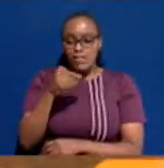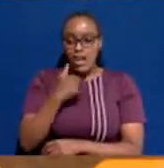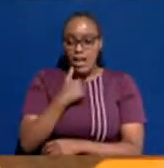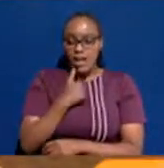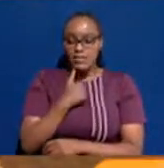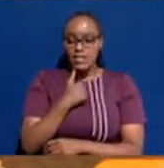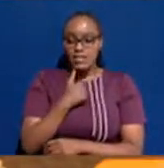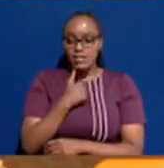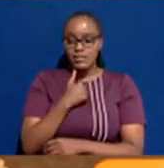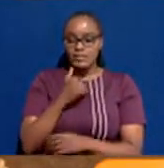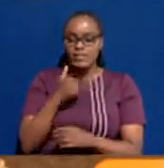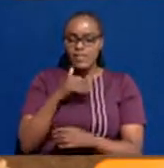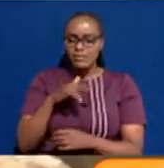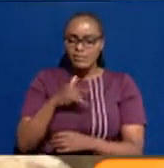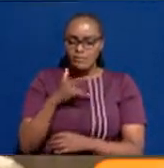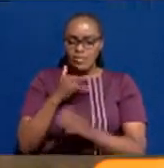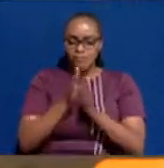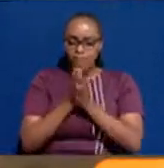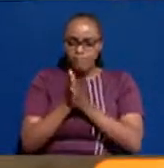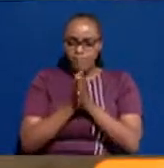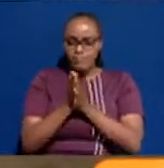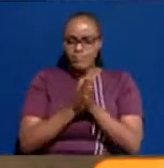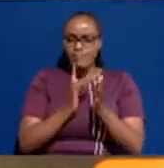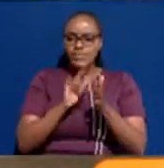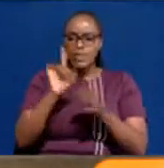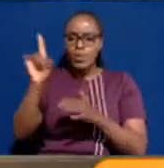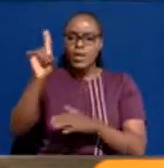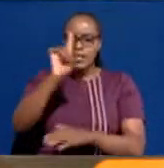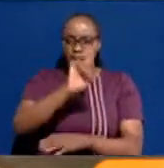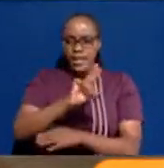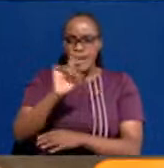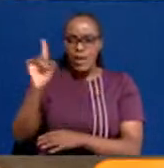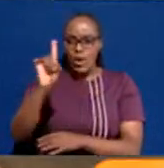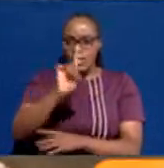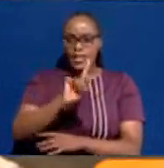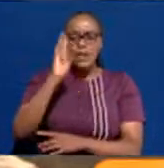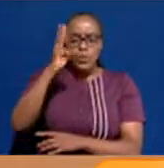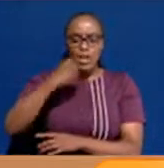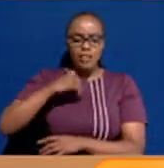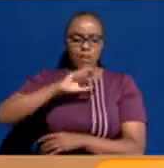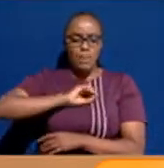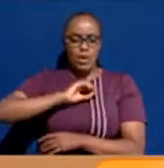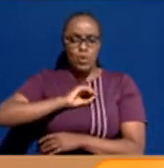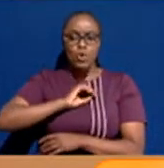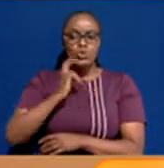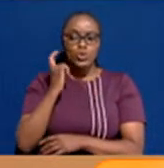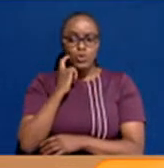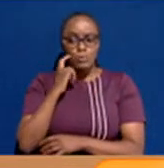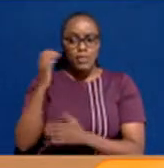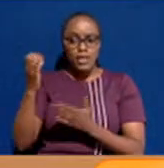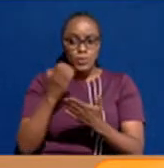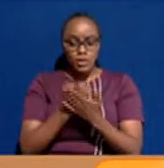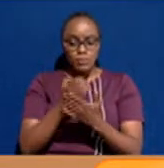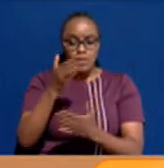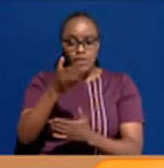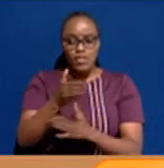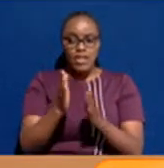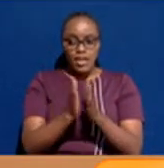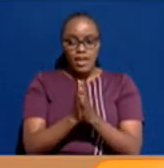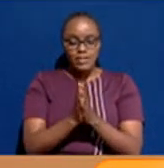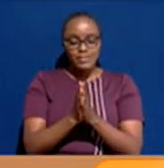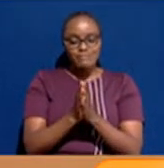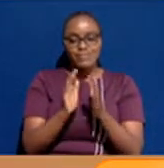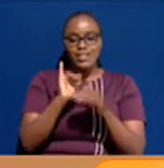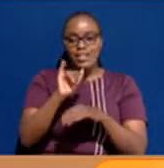nikawa na huo moyo sana, najiambia siku moja nitakuja kuwa na yangu. So niliajiriwa pale,